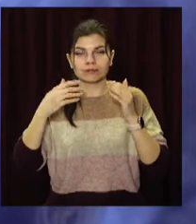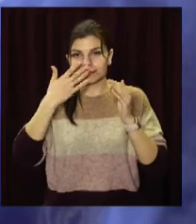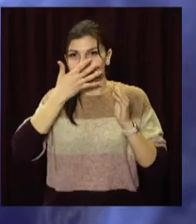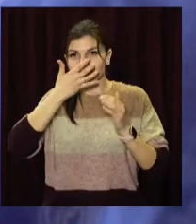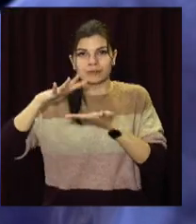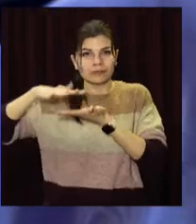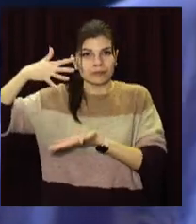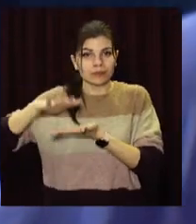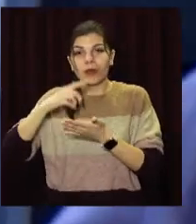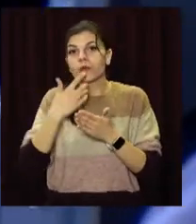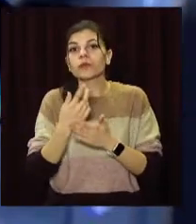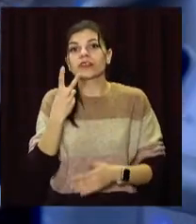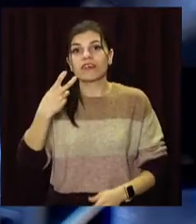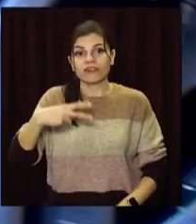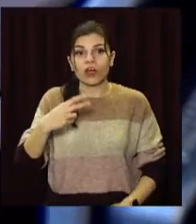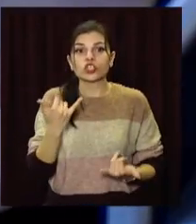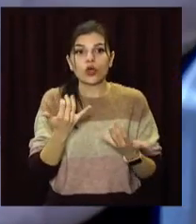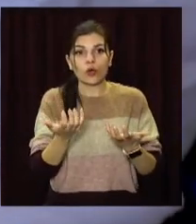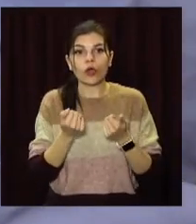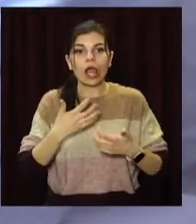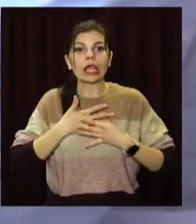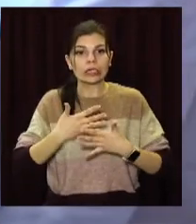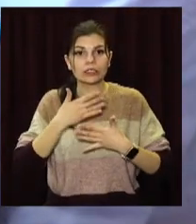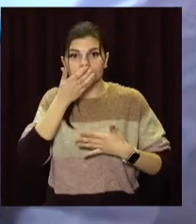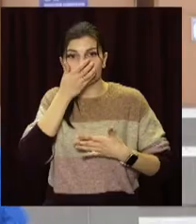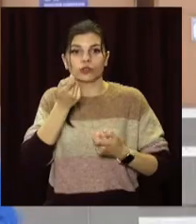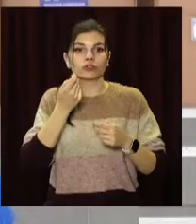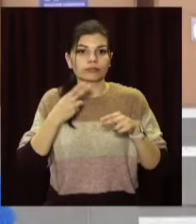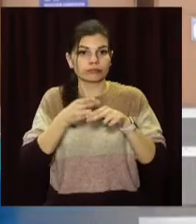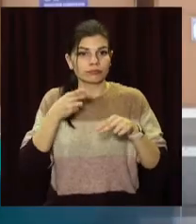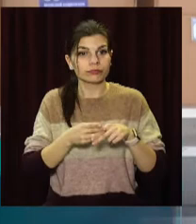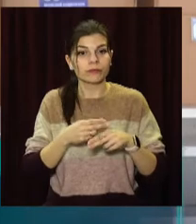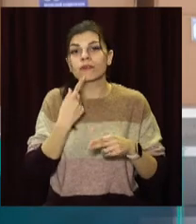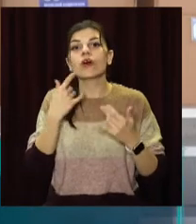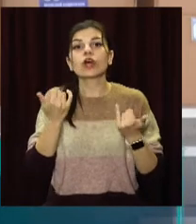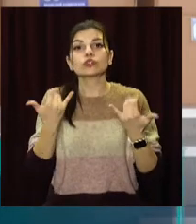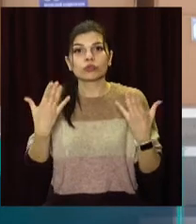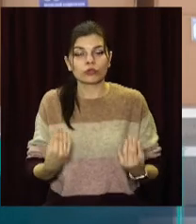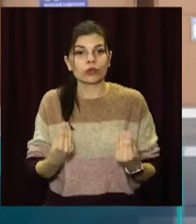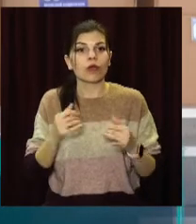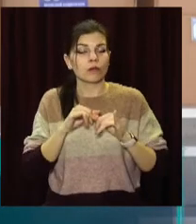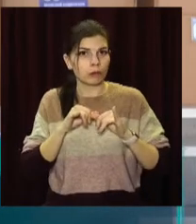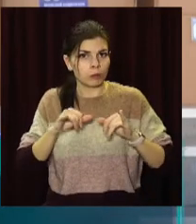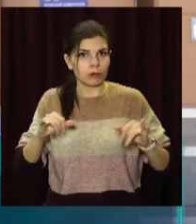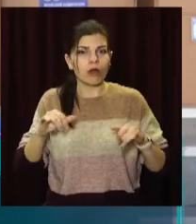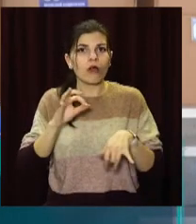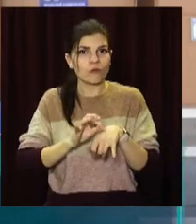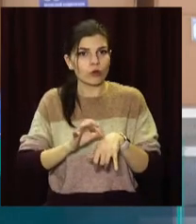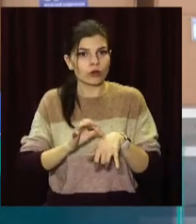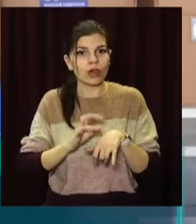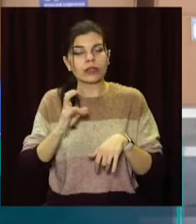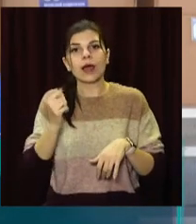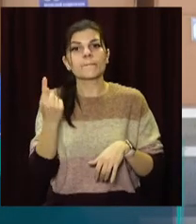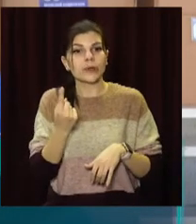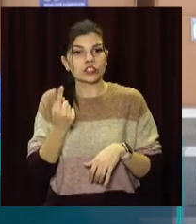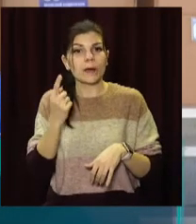легень. Понад 220 пацієнтів зараз отримують кисневу терапію. На сьогоднішній день значно побільшала кількість хворих. На